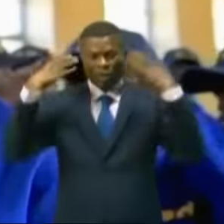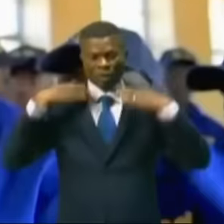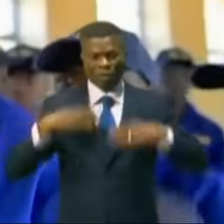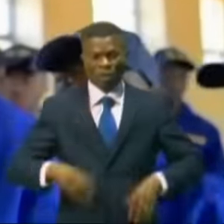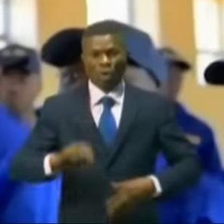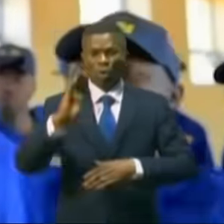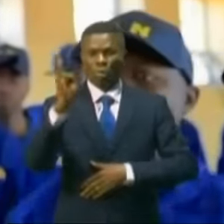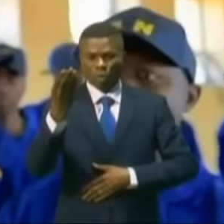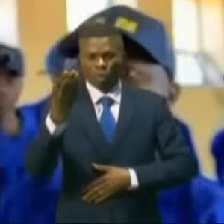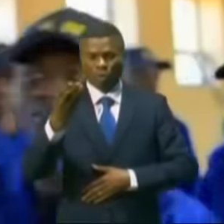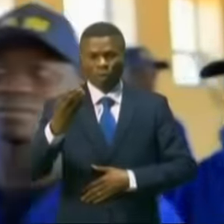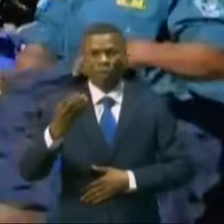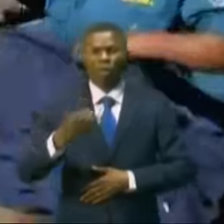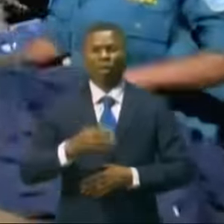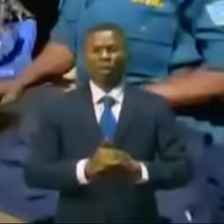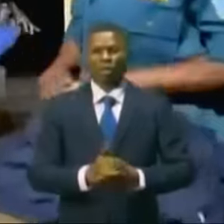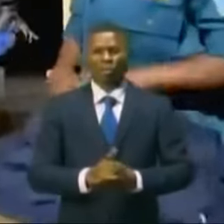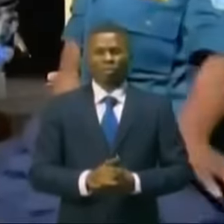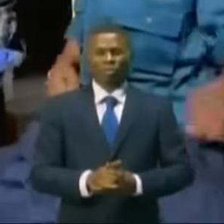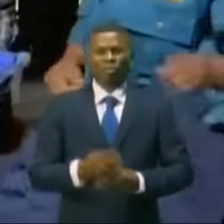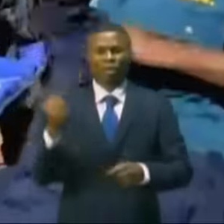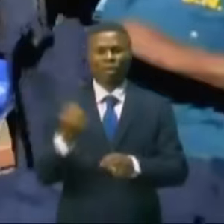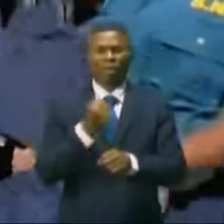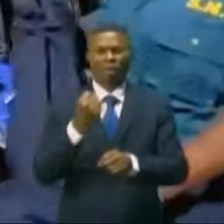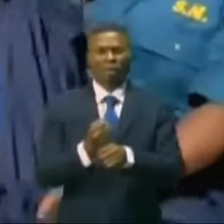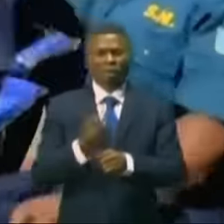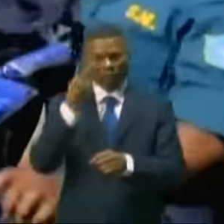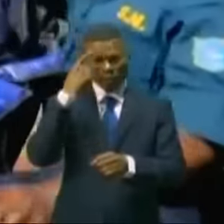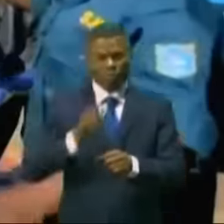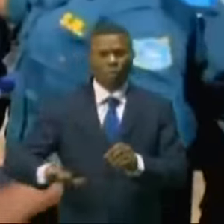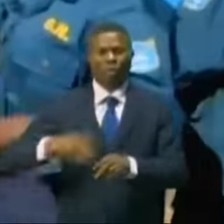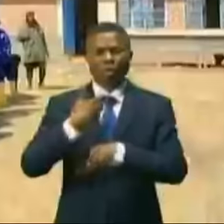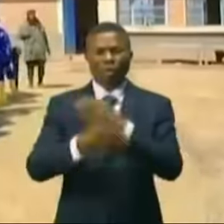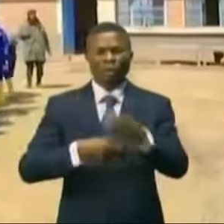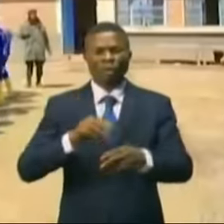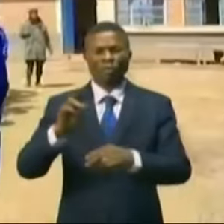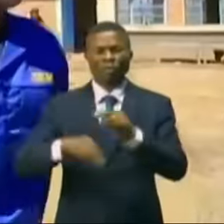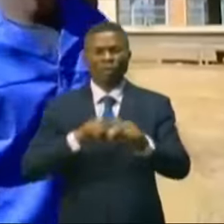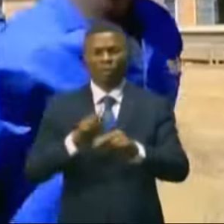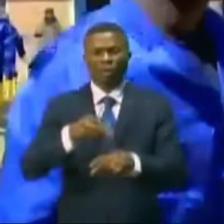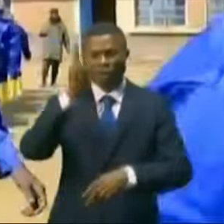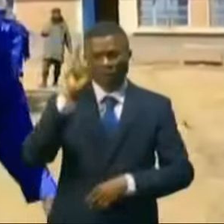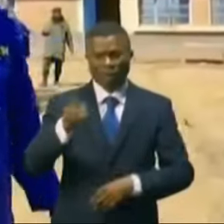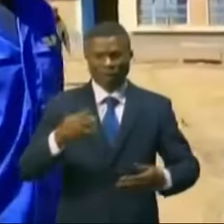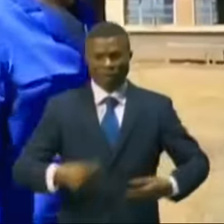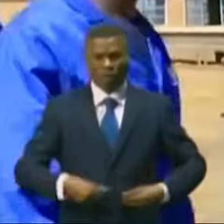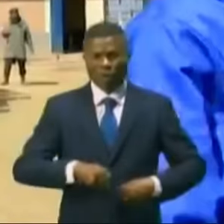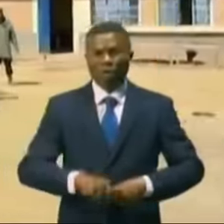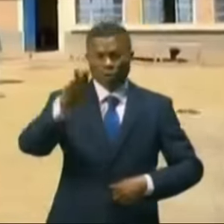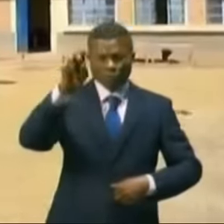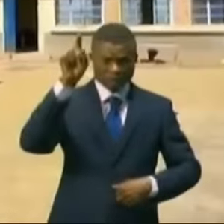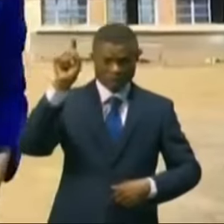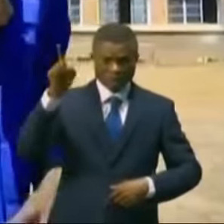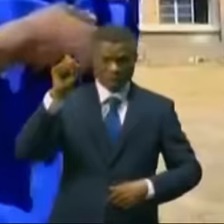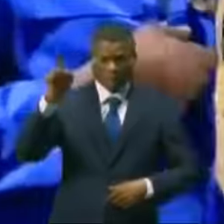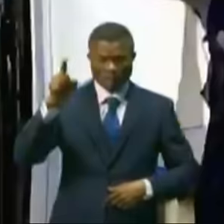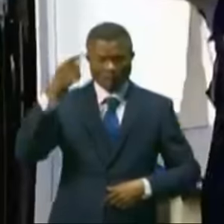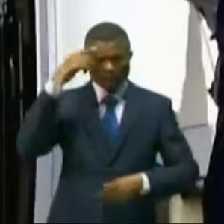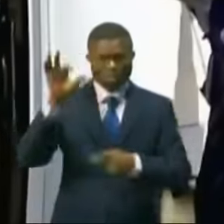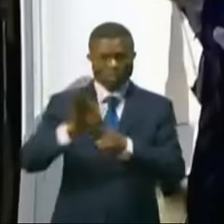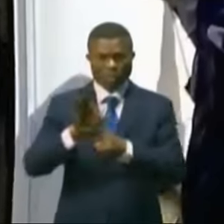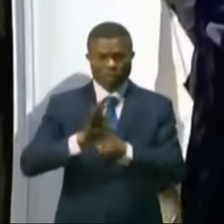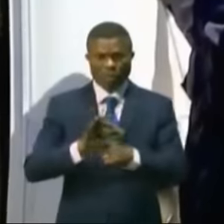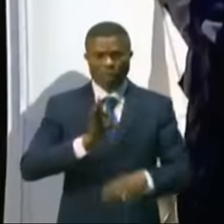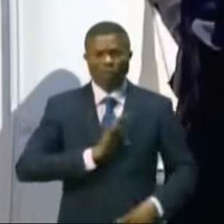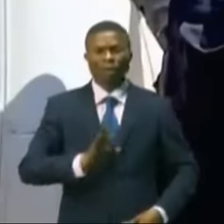et jaune du service national. 200 jeunes au total prennent la direction du centre d'instruction et des formations